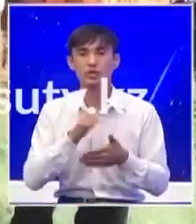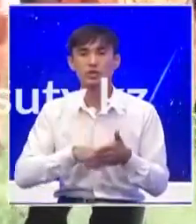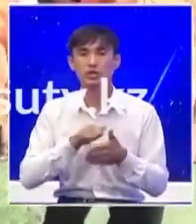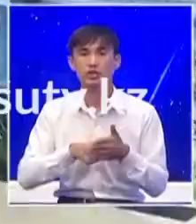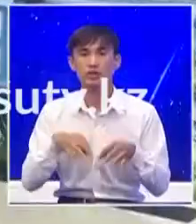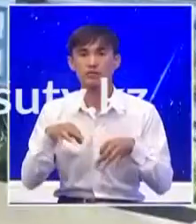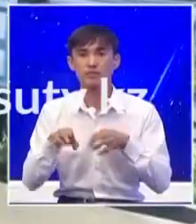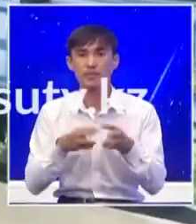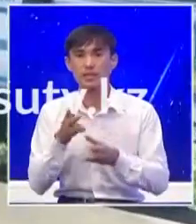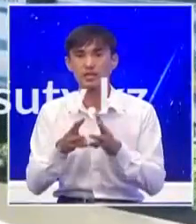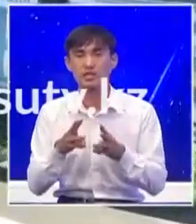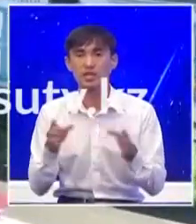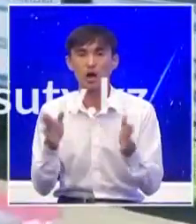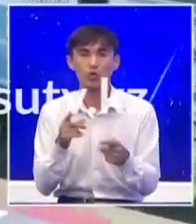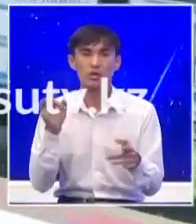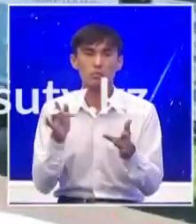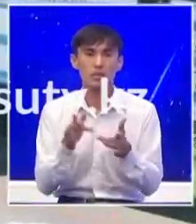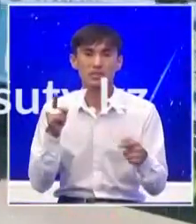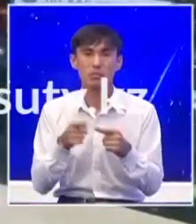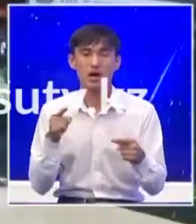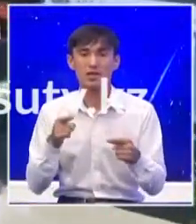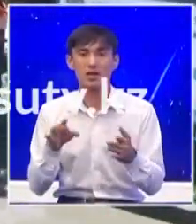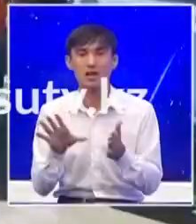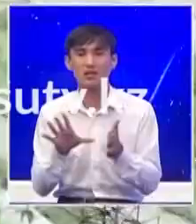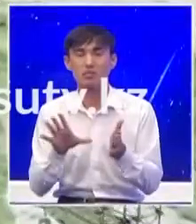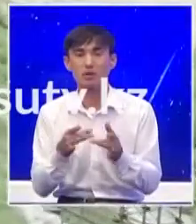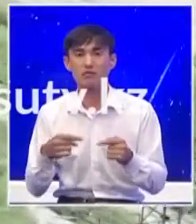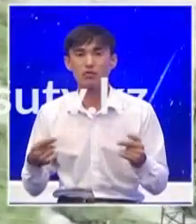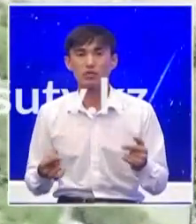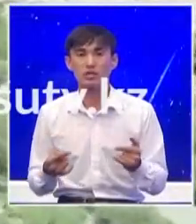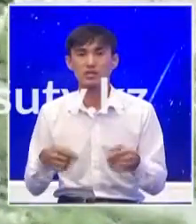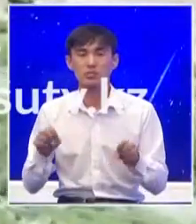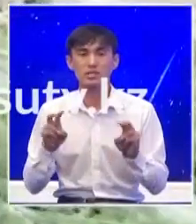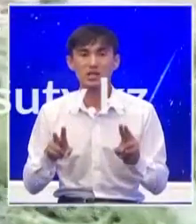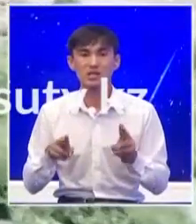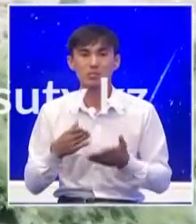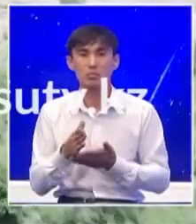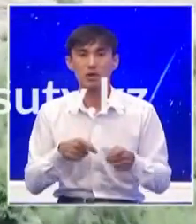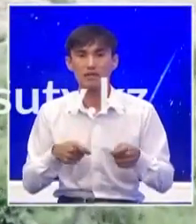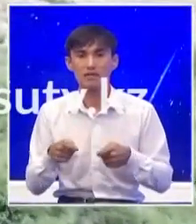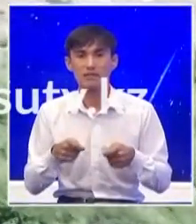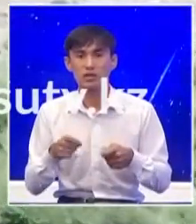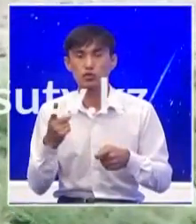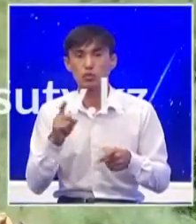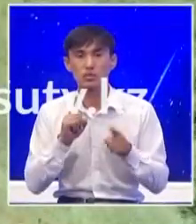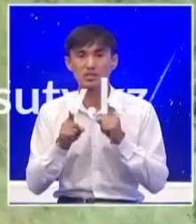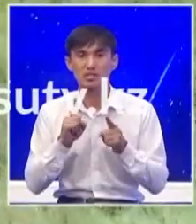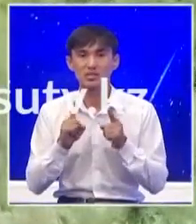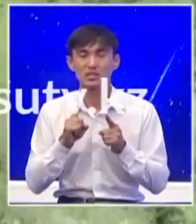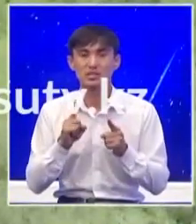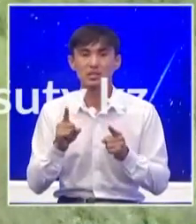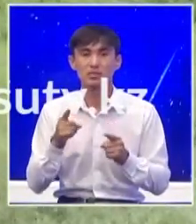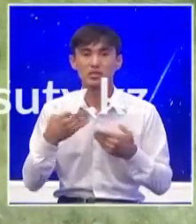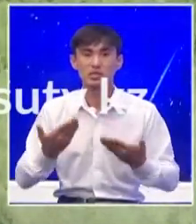машин стало короткое замыкание электропроводки. На сегодняшний день специалисты ЧС провели 156 собраний среди жителей